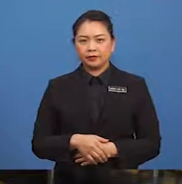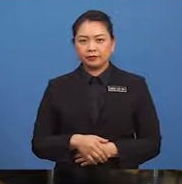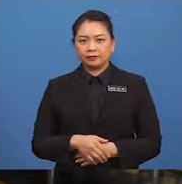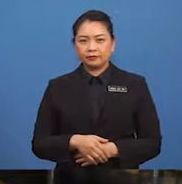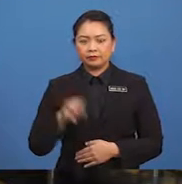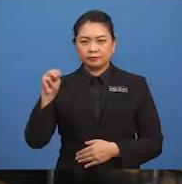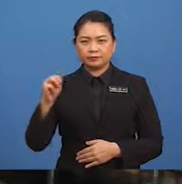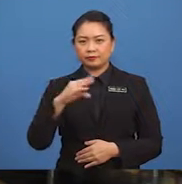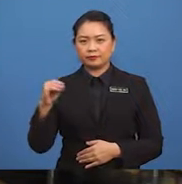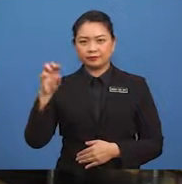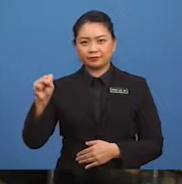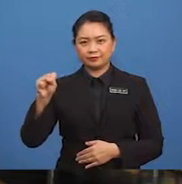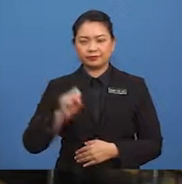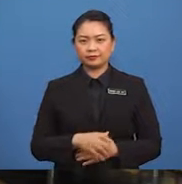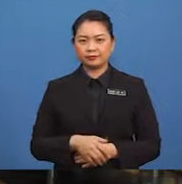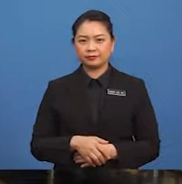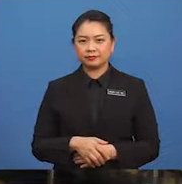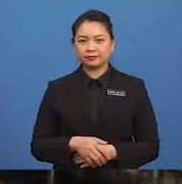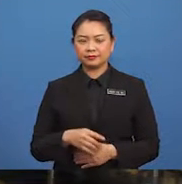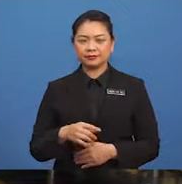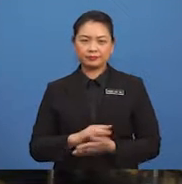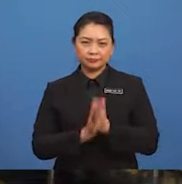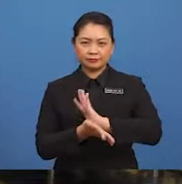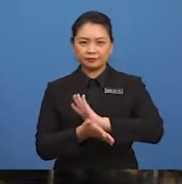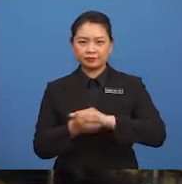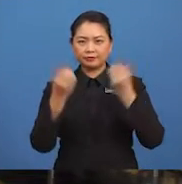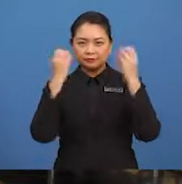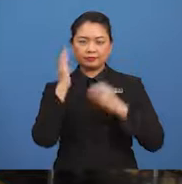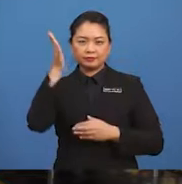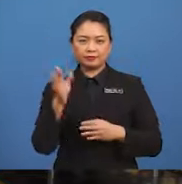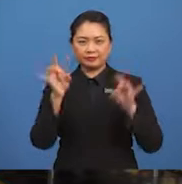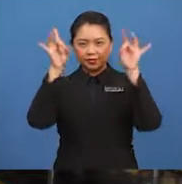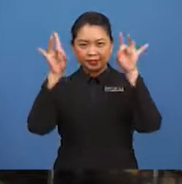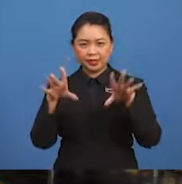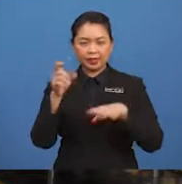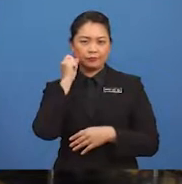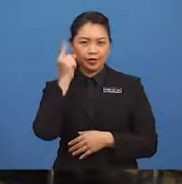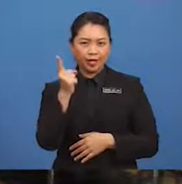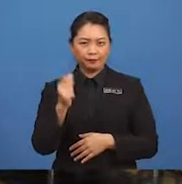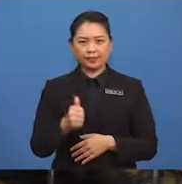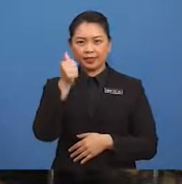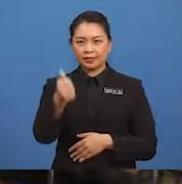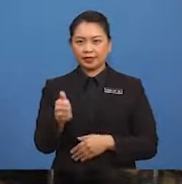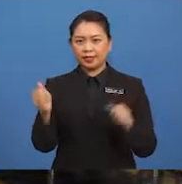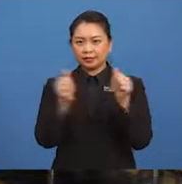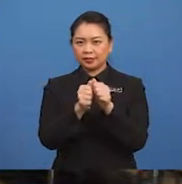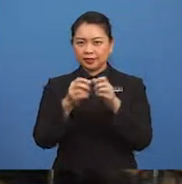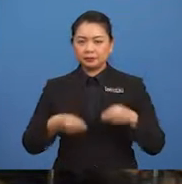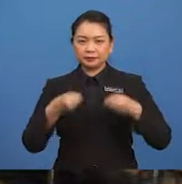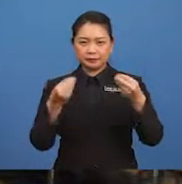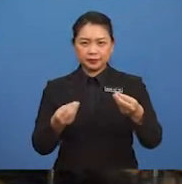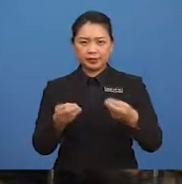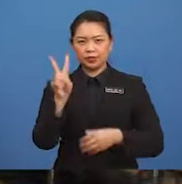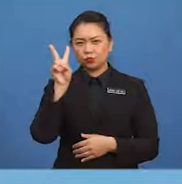dan sitokinesis. Jadi, cikgu akan uji kefahaman anda dengan memberikan